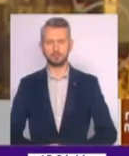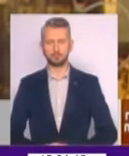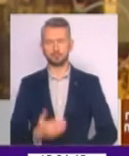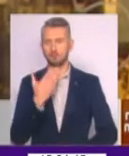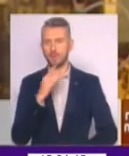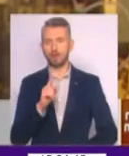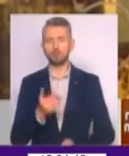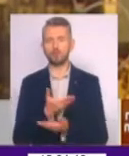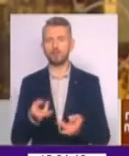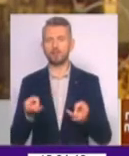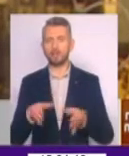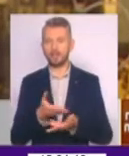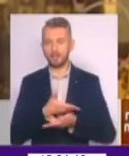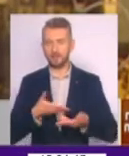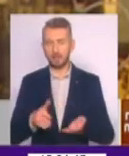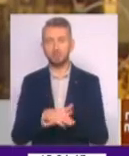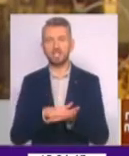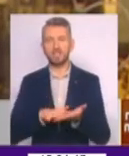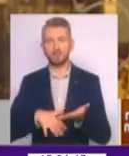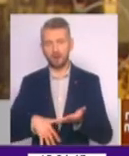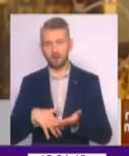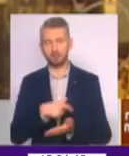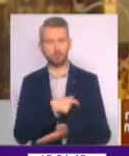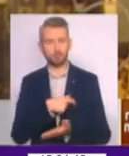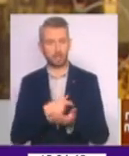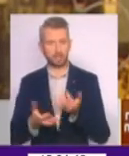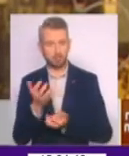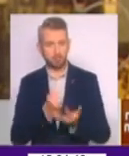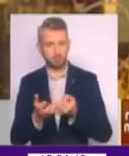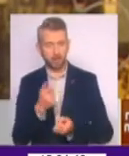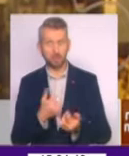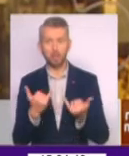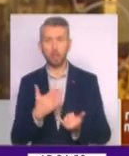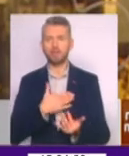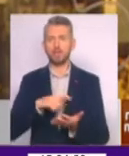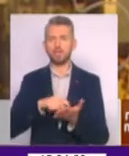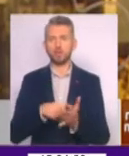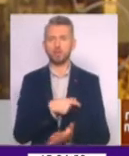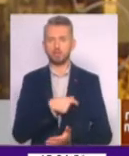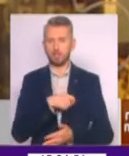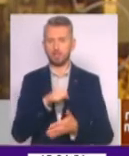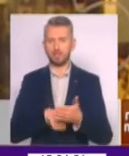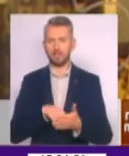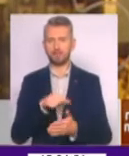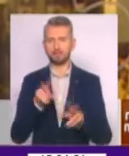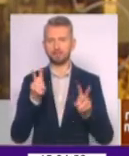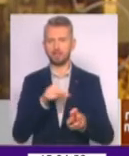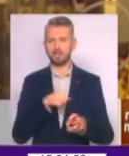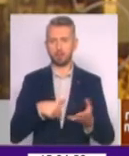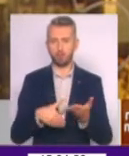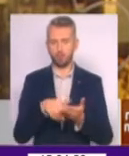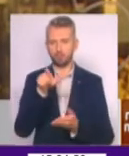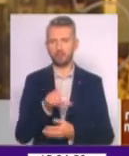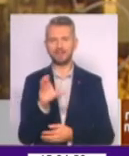Дякую за те, що ви залишаєтеся з нами. Триває ефір депутатської приймальні. Нагадаю, сьогодні в нашій студії депутат від «Самопомочі» пан Сергій Харчук.